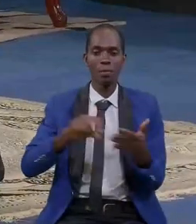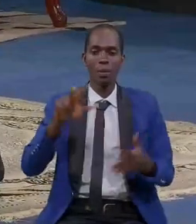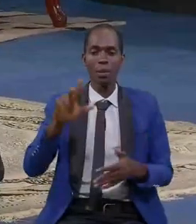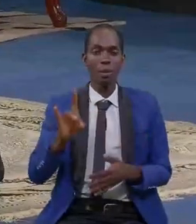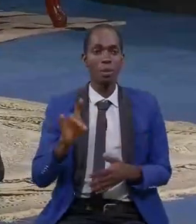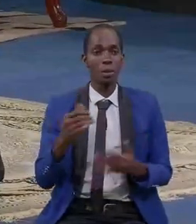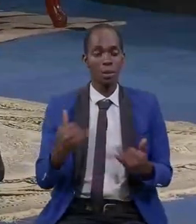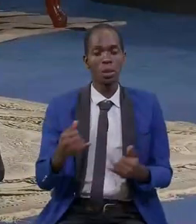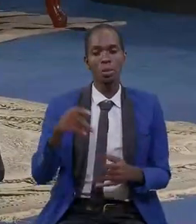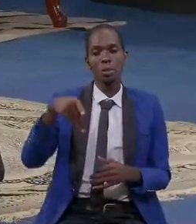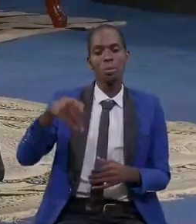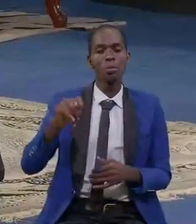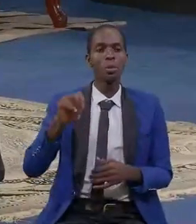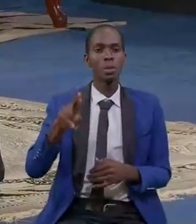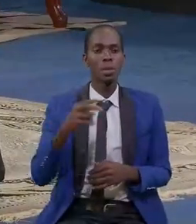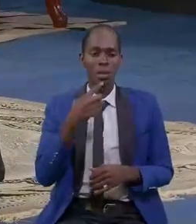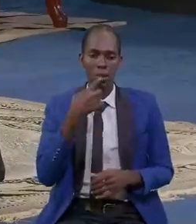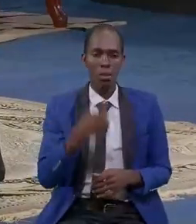Verset 38, Pierre leur dit,